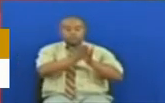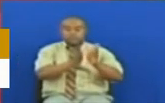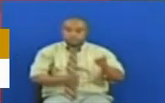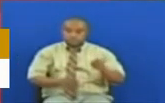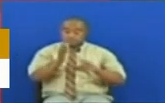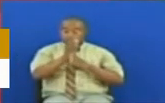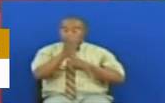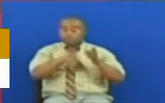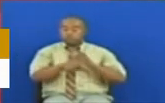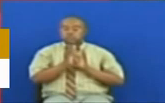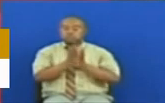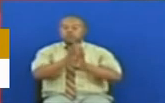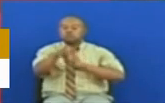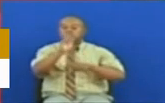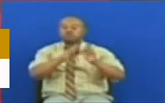kwenda baharini kuvua.